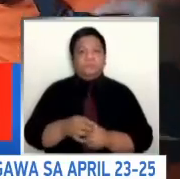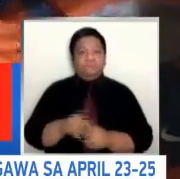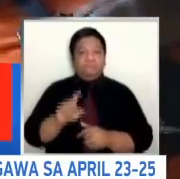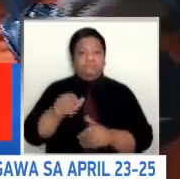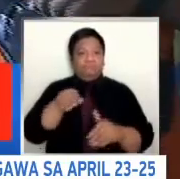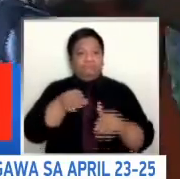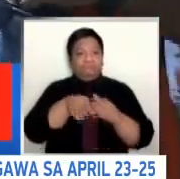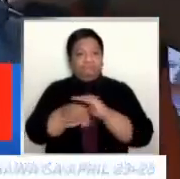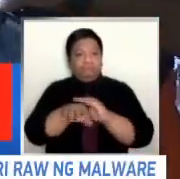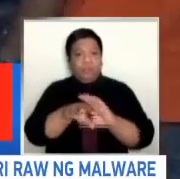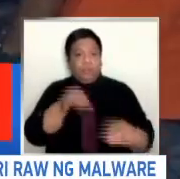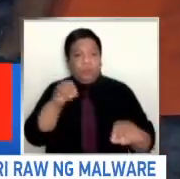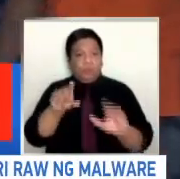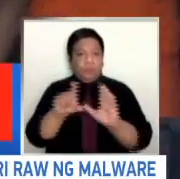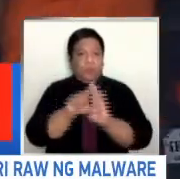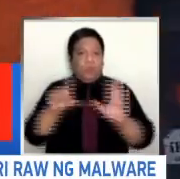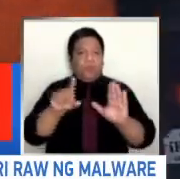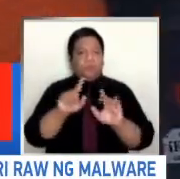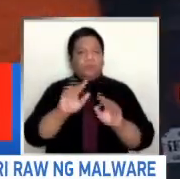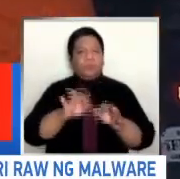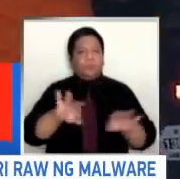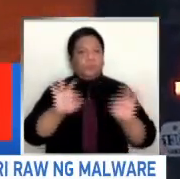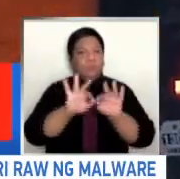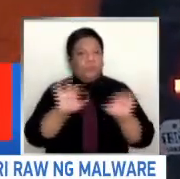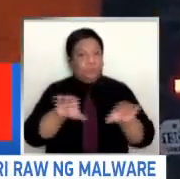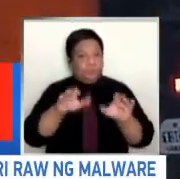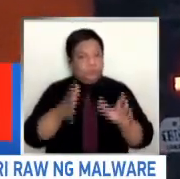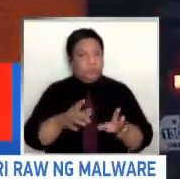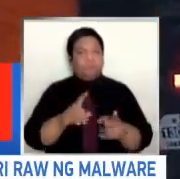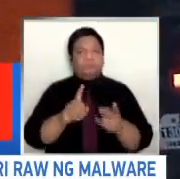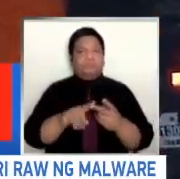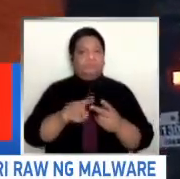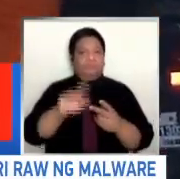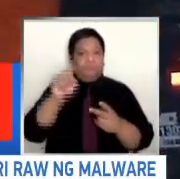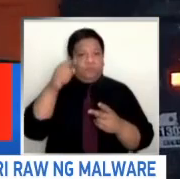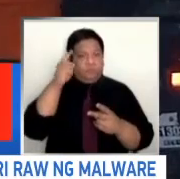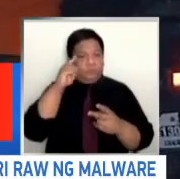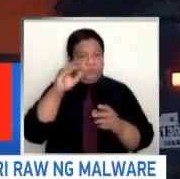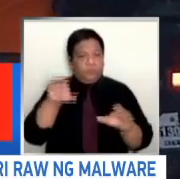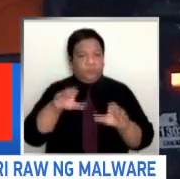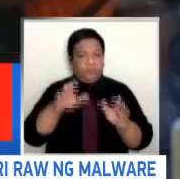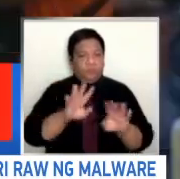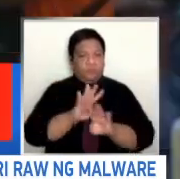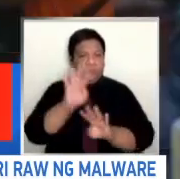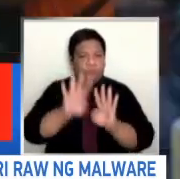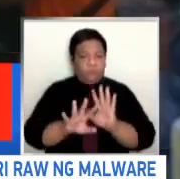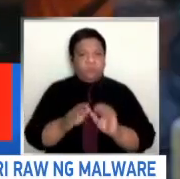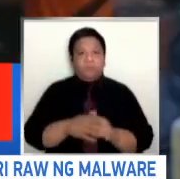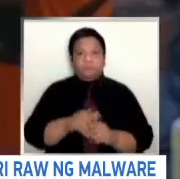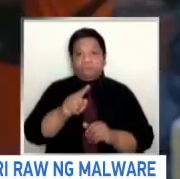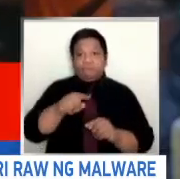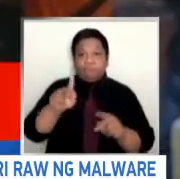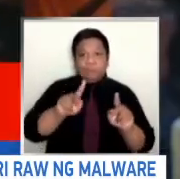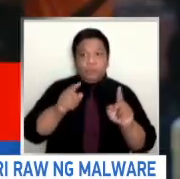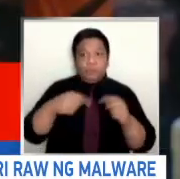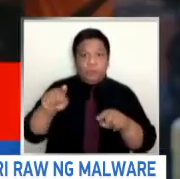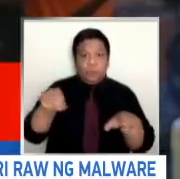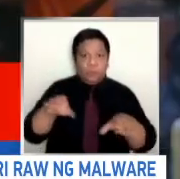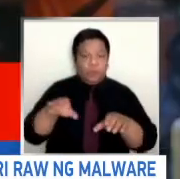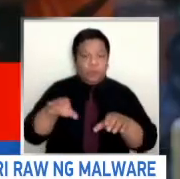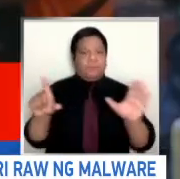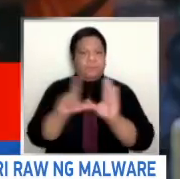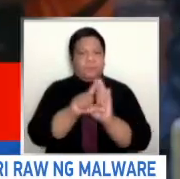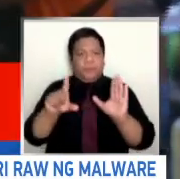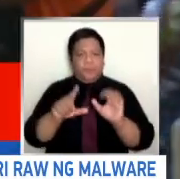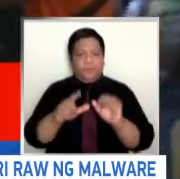at government frontliners. Kahit para mga residenteng papasok sa trabaho, hindi papayagan. 2 days, 2 beses